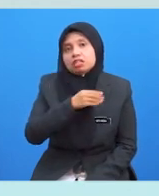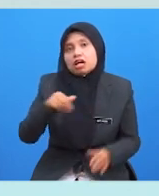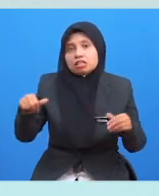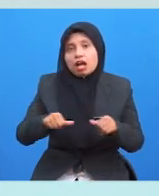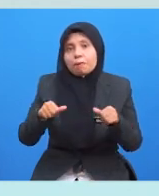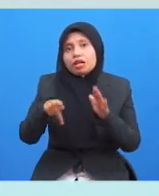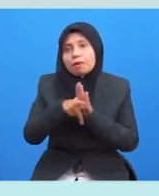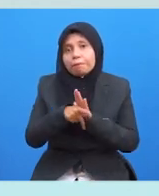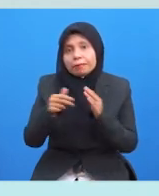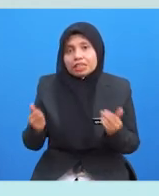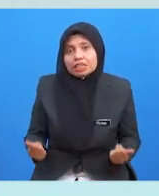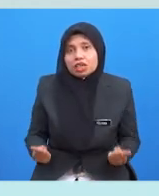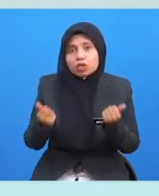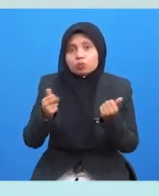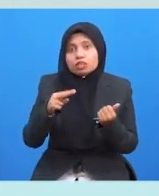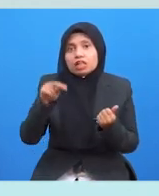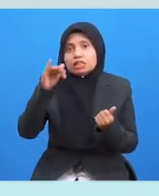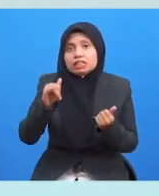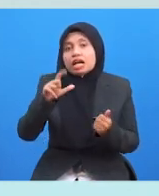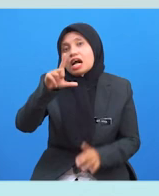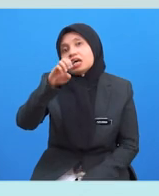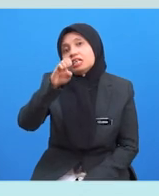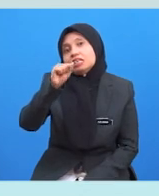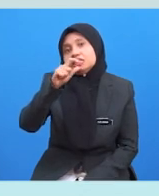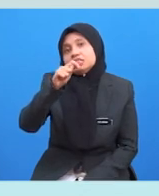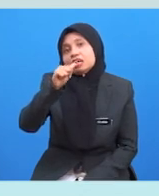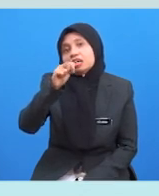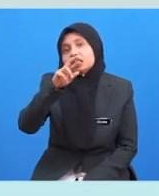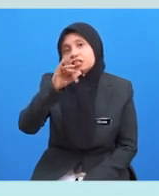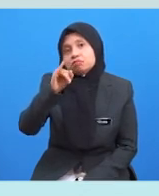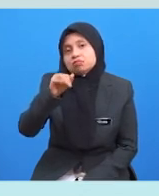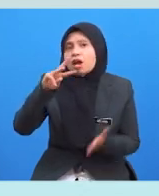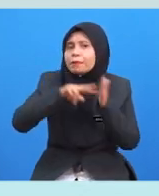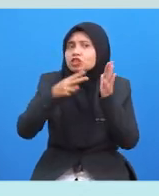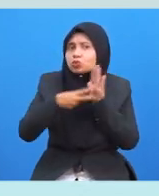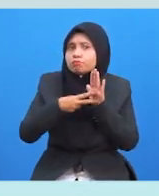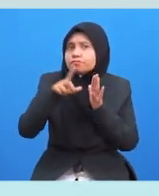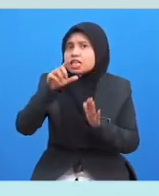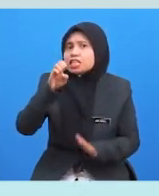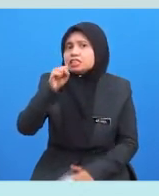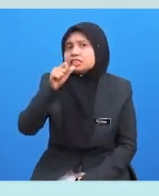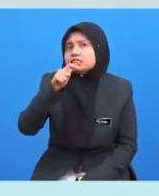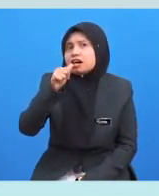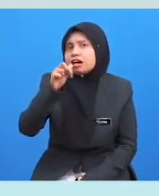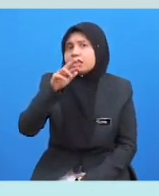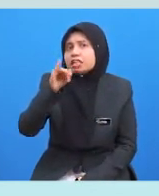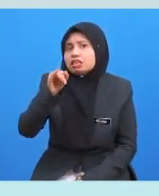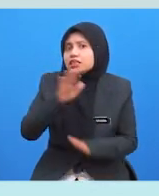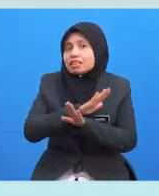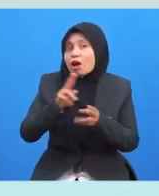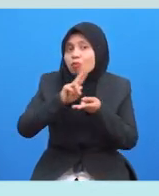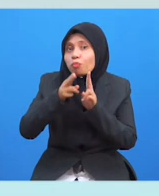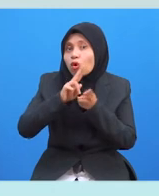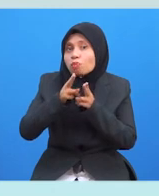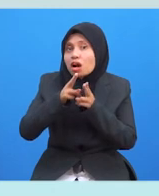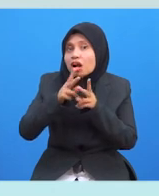amalan pengangkutan yang lestari. Lestari bermaksud tidak